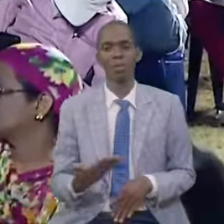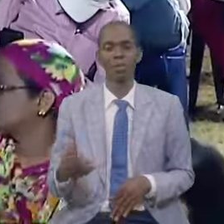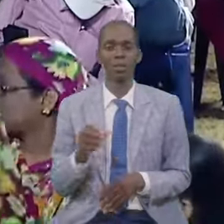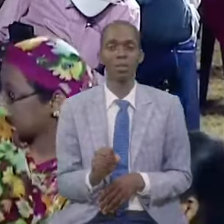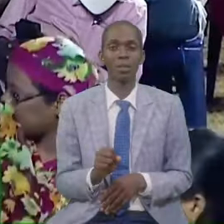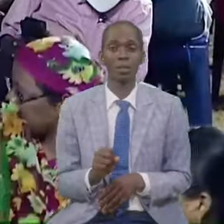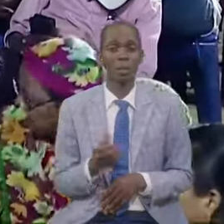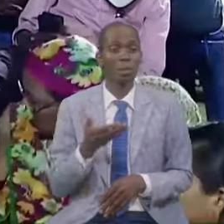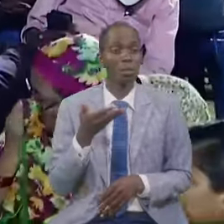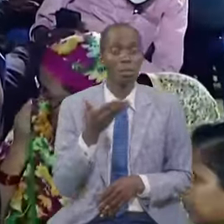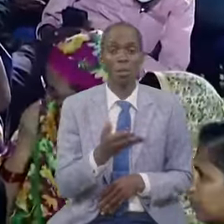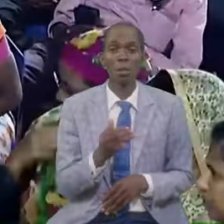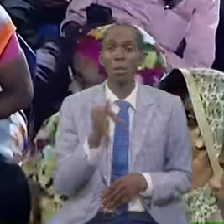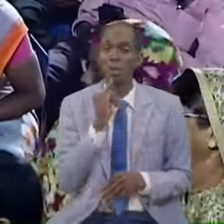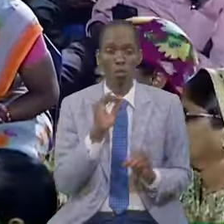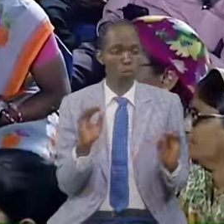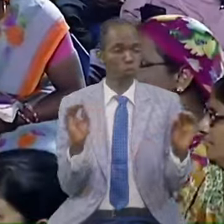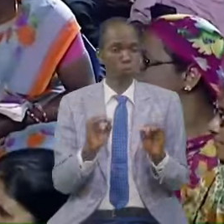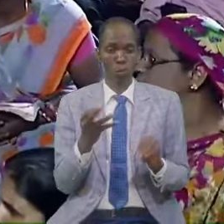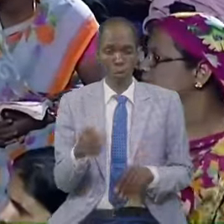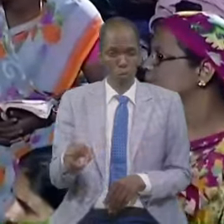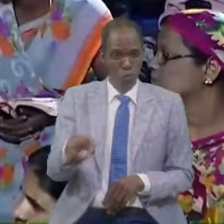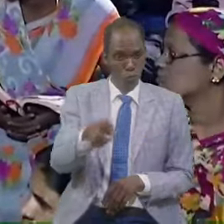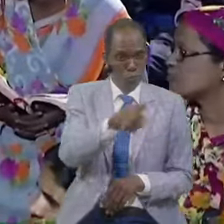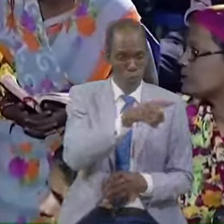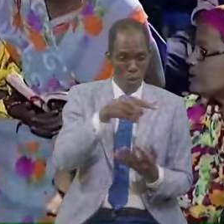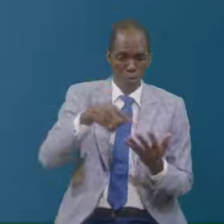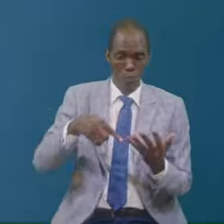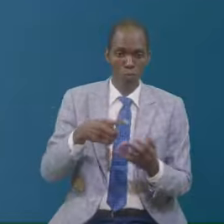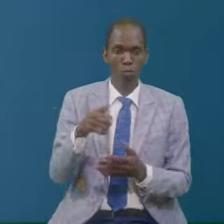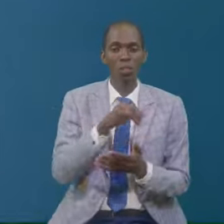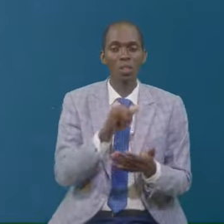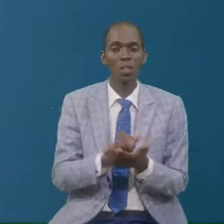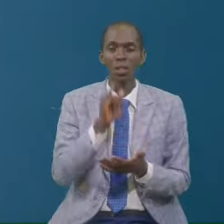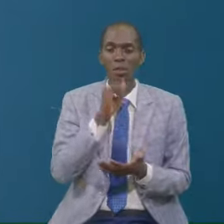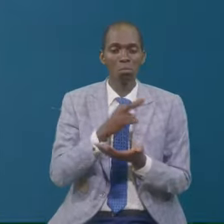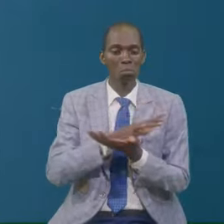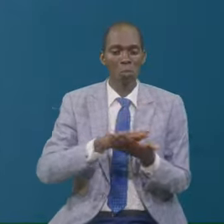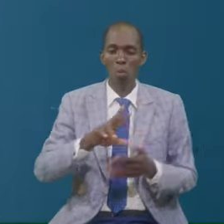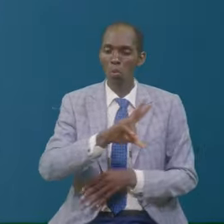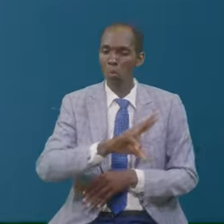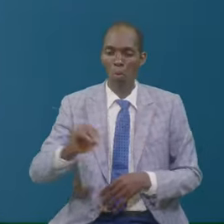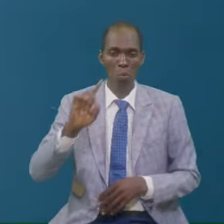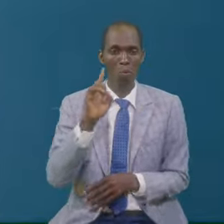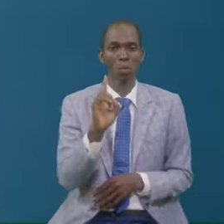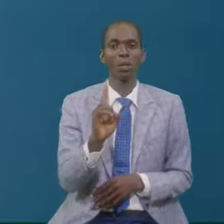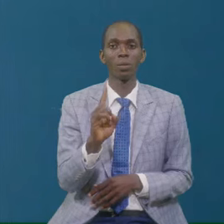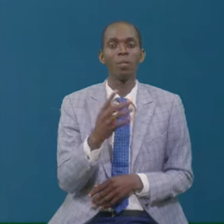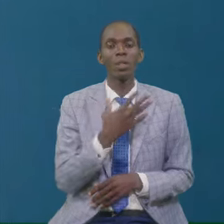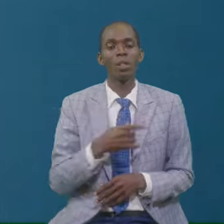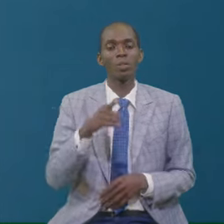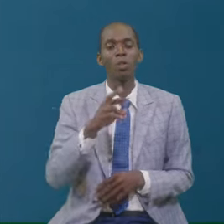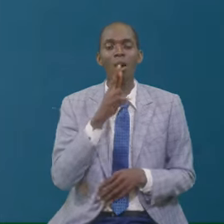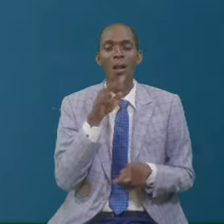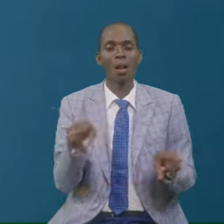none of you righteous, no, not one. ఏ మీ యొక్క నీతి కూడా పని చేయదు. And you of your father the devil.